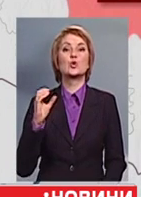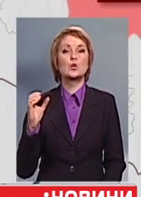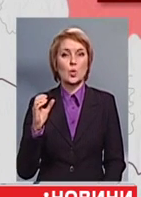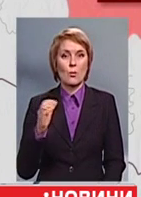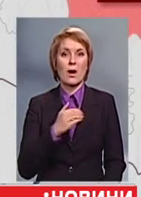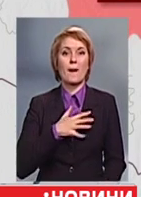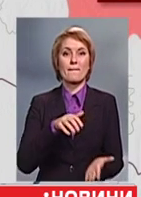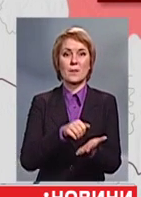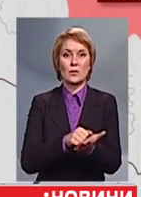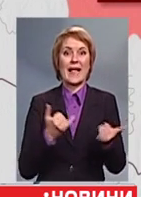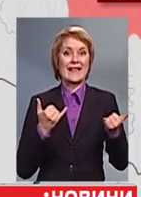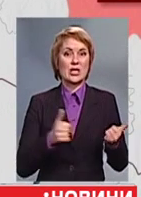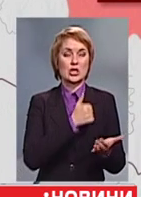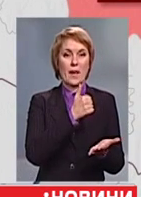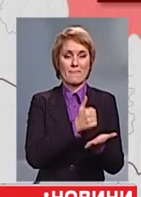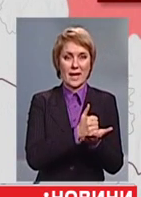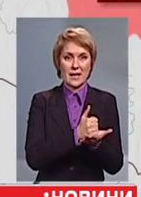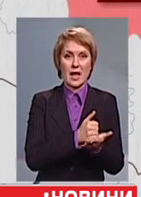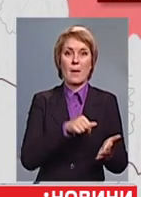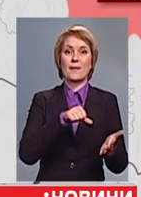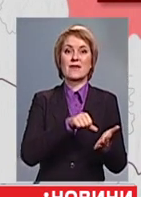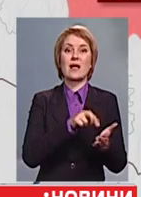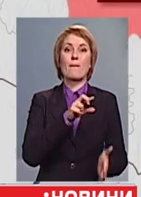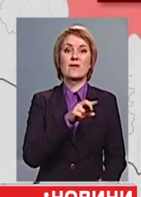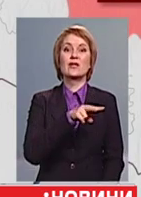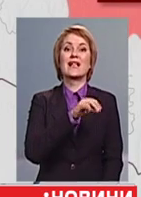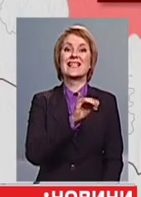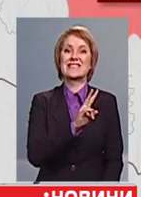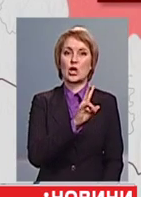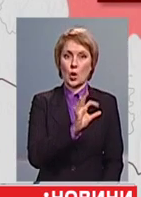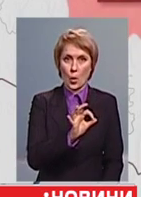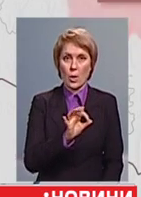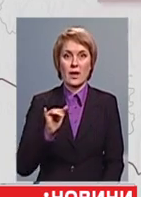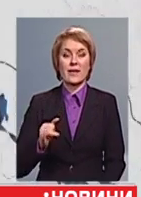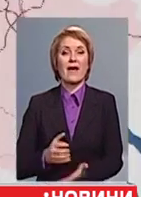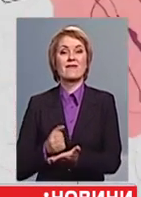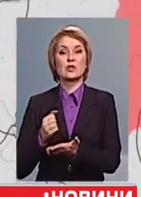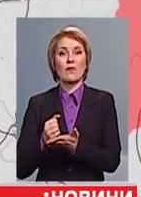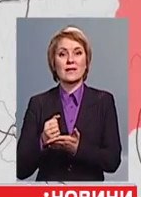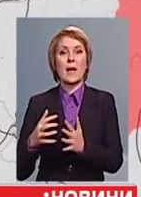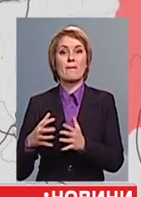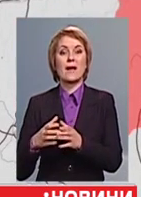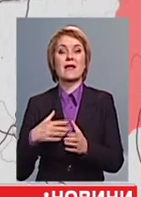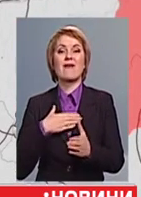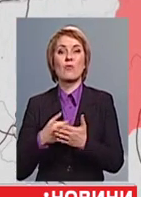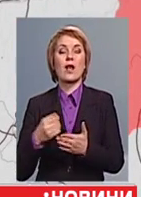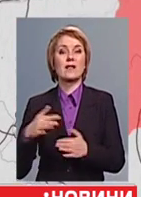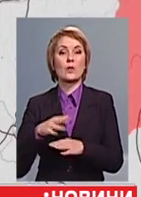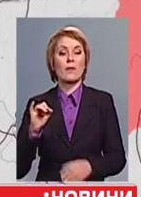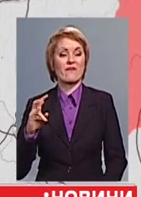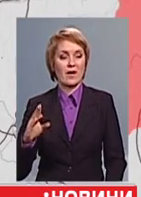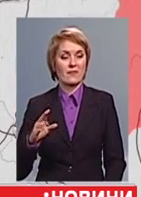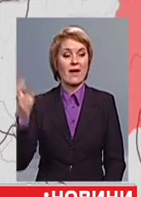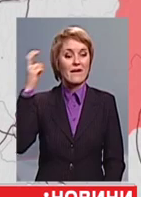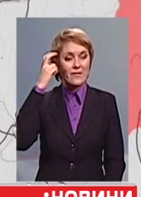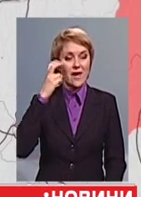претендують нинішній мер, представник Батьківщини Олександр Лисенко та висуванець партії «Воля народу» Анатолій Єпіфанов. У Києві мер, кандидат